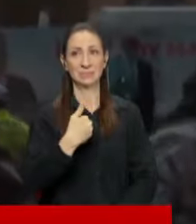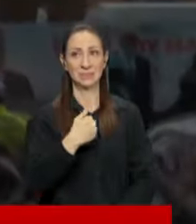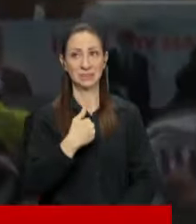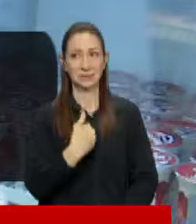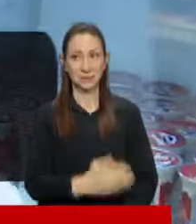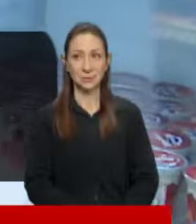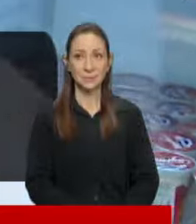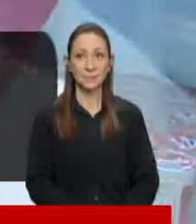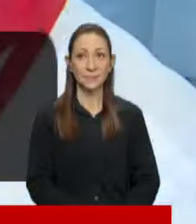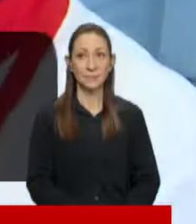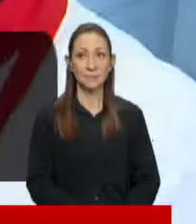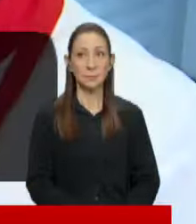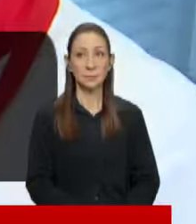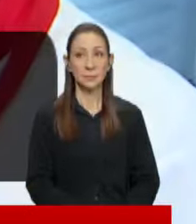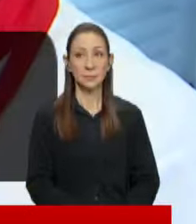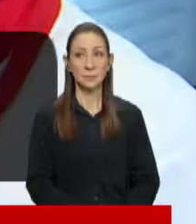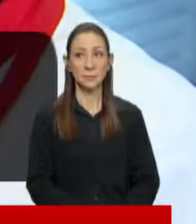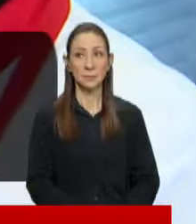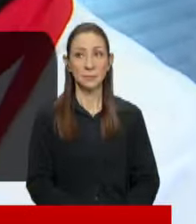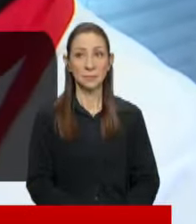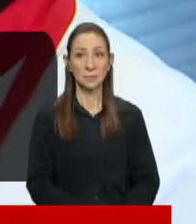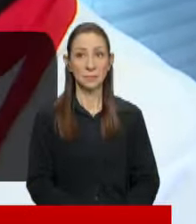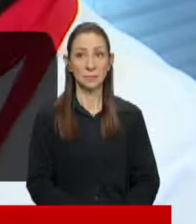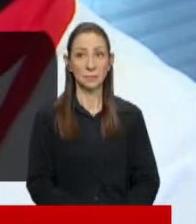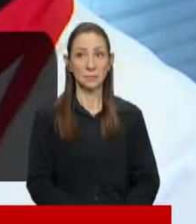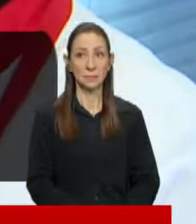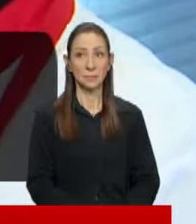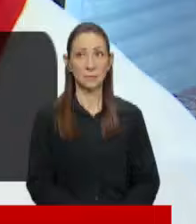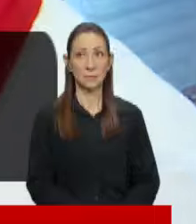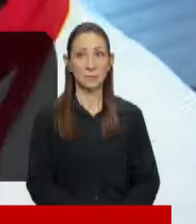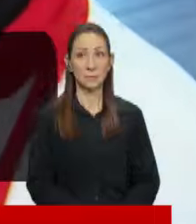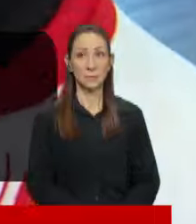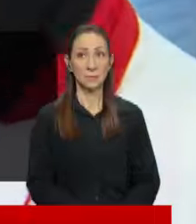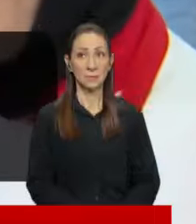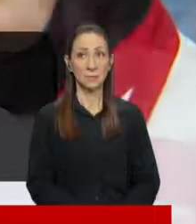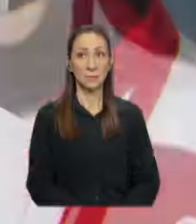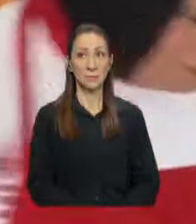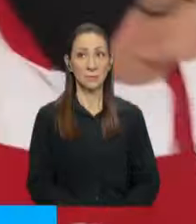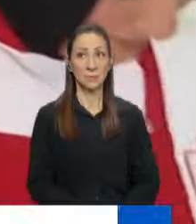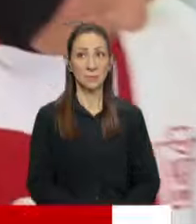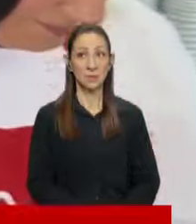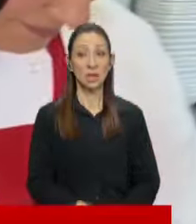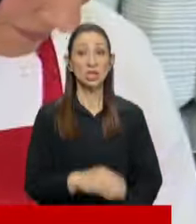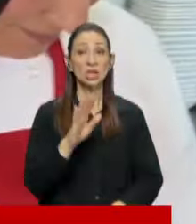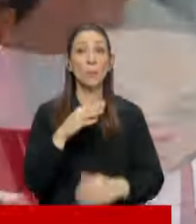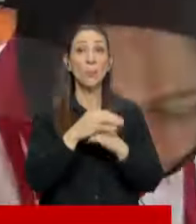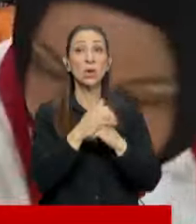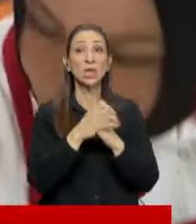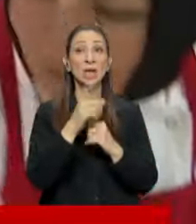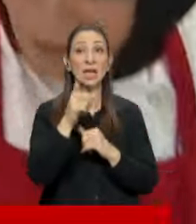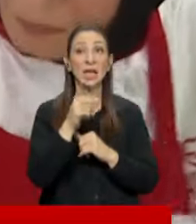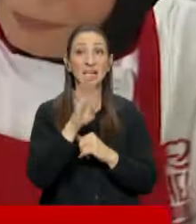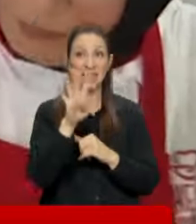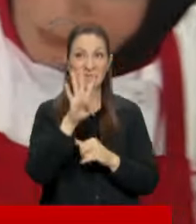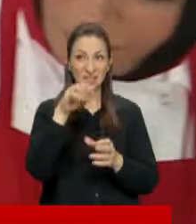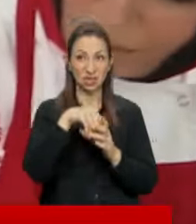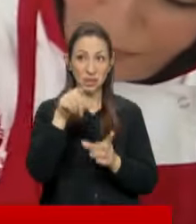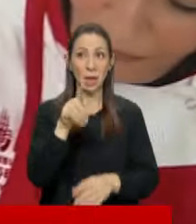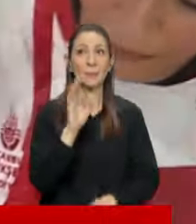biziz. Domates, çorbası, dana haşlama ve makarnamız var. Fiyatı da 40 lira. Portakalı 40 liralık